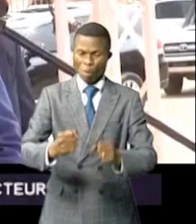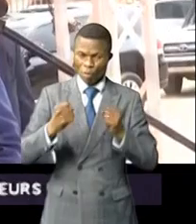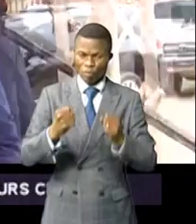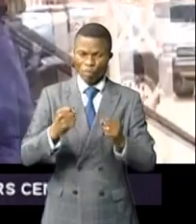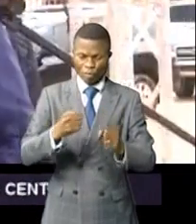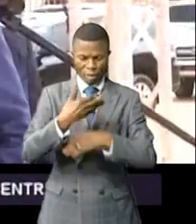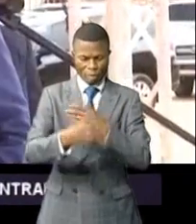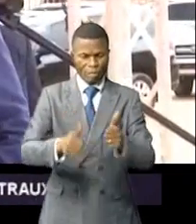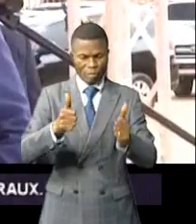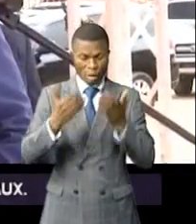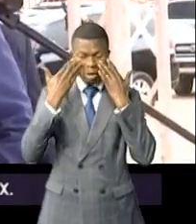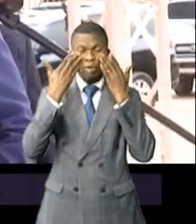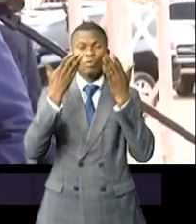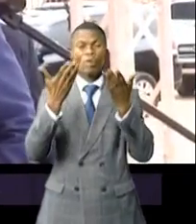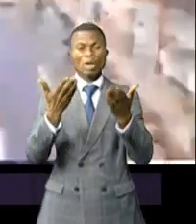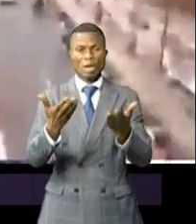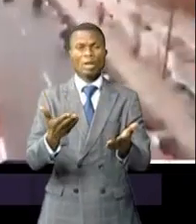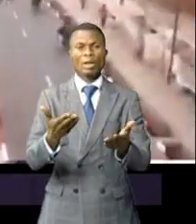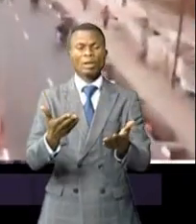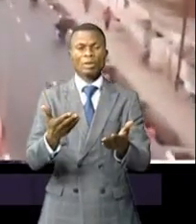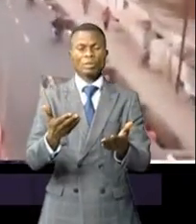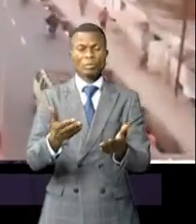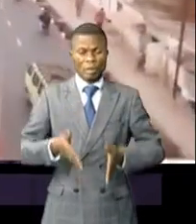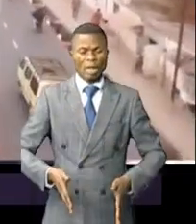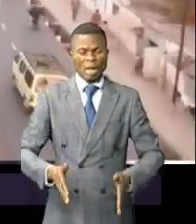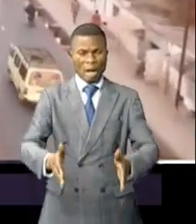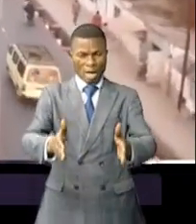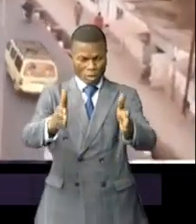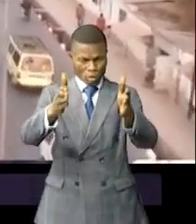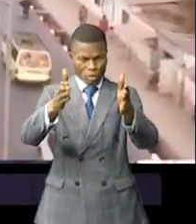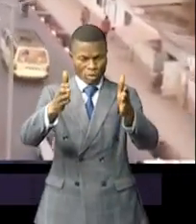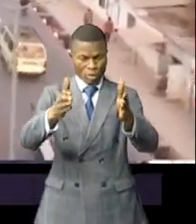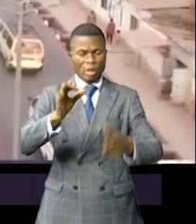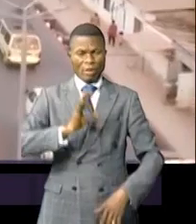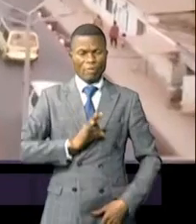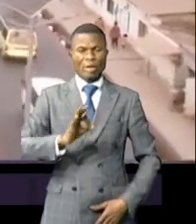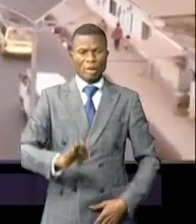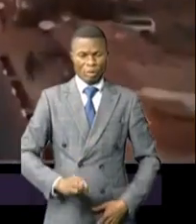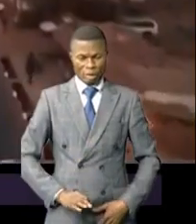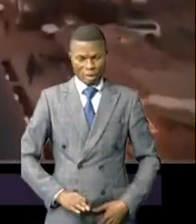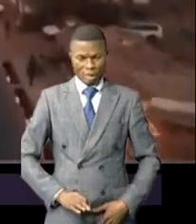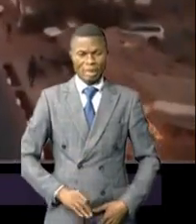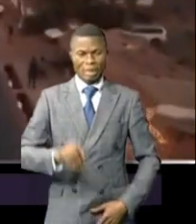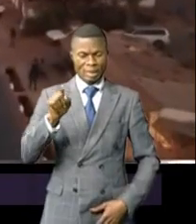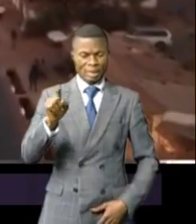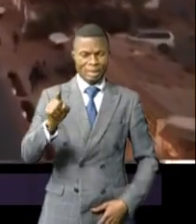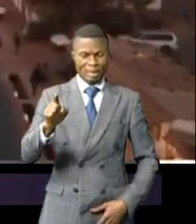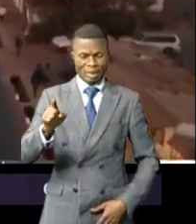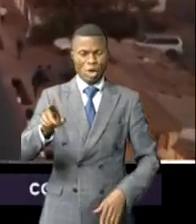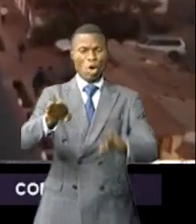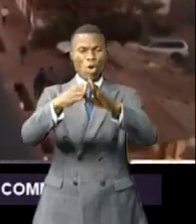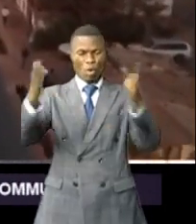bien fait. Voici la chaussée Félix Antoine